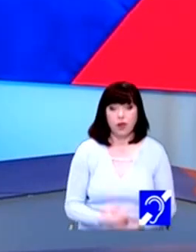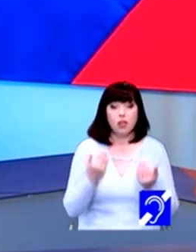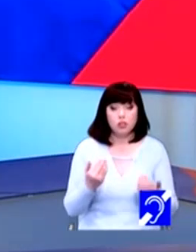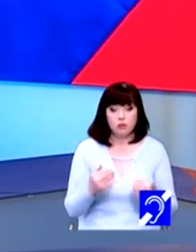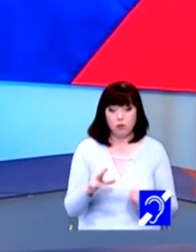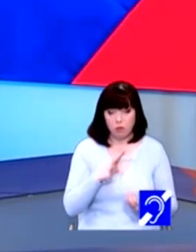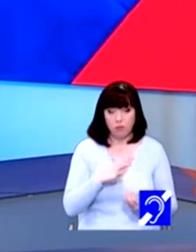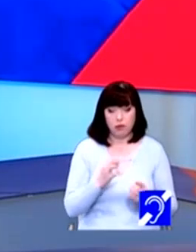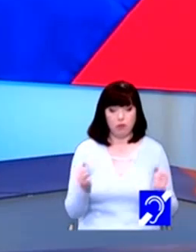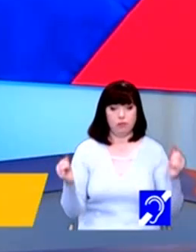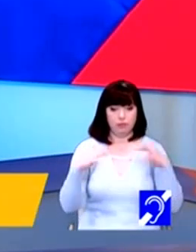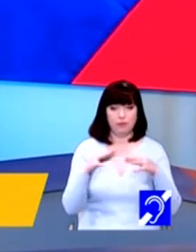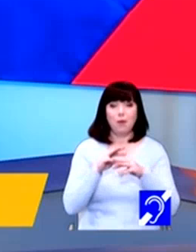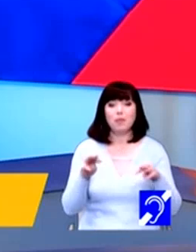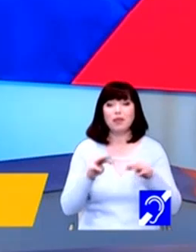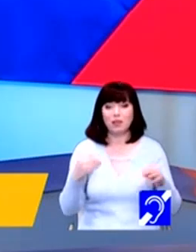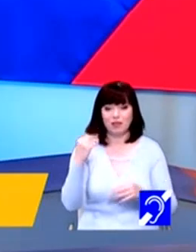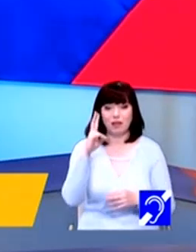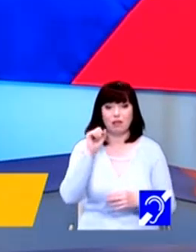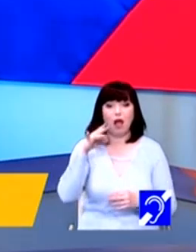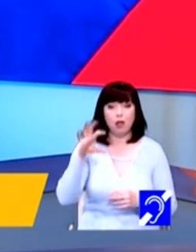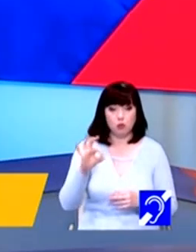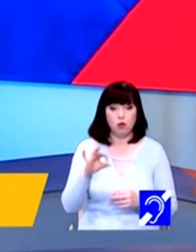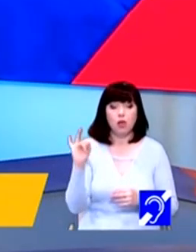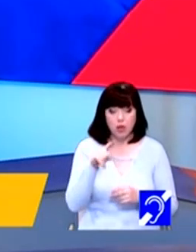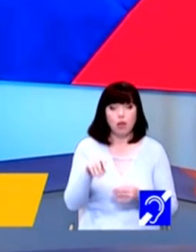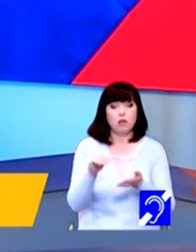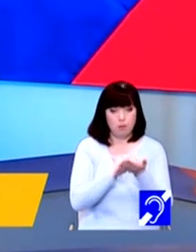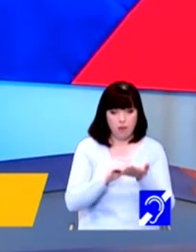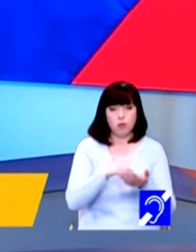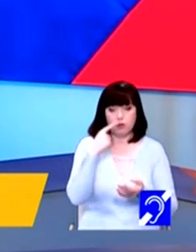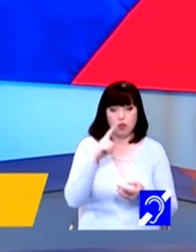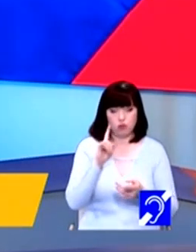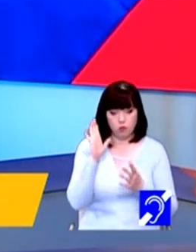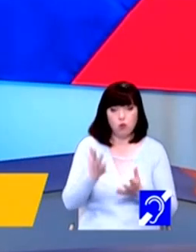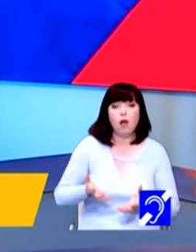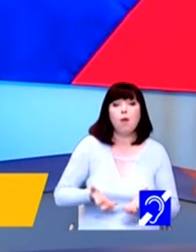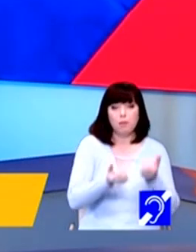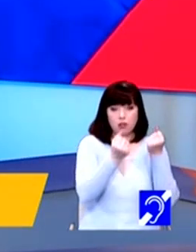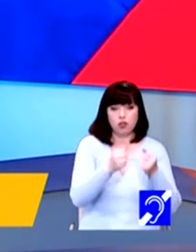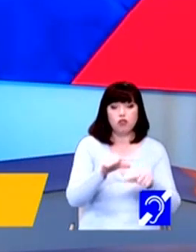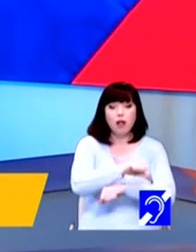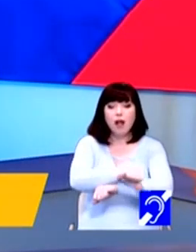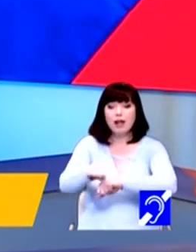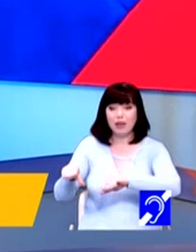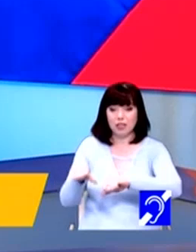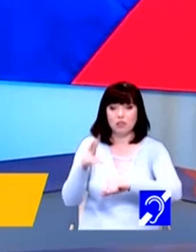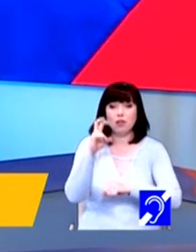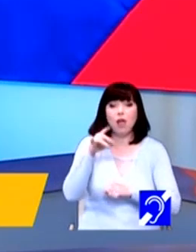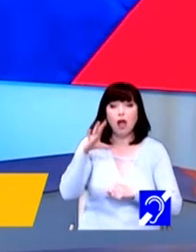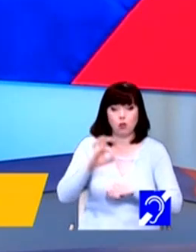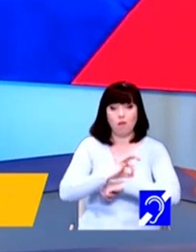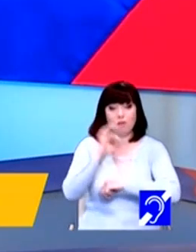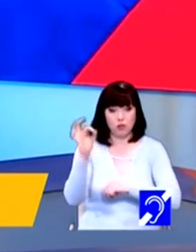Astăzi a fost o reuniune a miniștrilor NATO, iar aceștia au reafirmat sprijinul alianței pe flancul estic. NATO condamnă cu